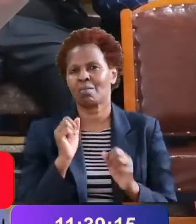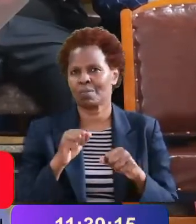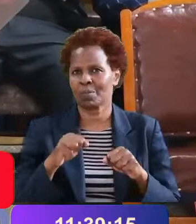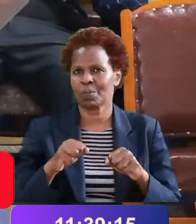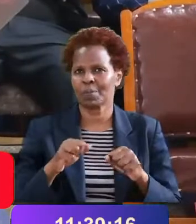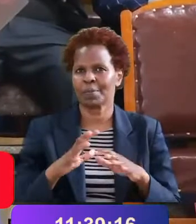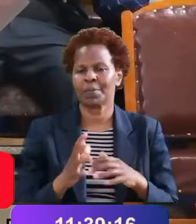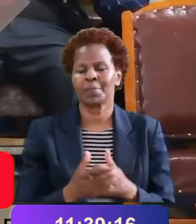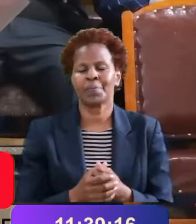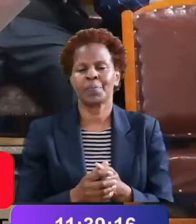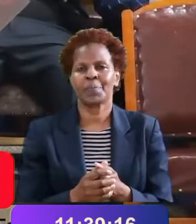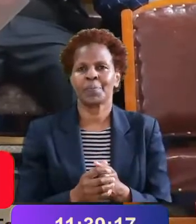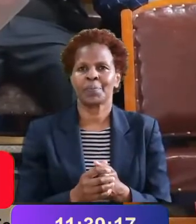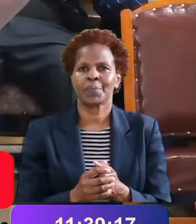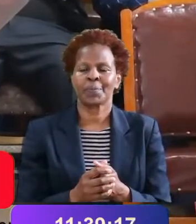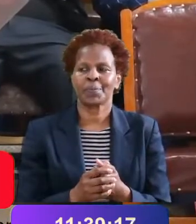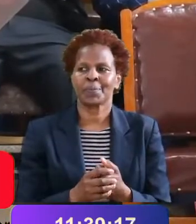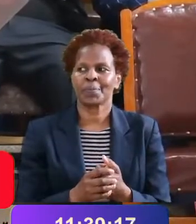mambo yote yawezekana.